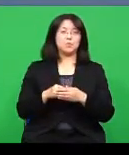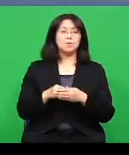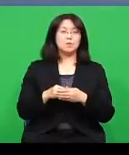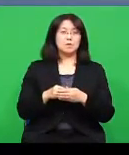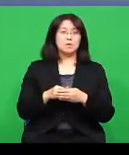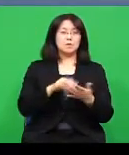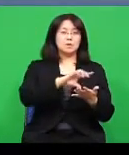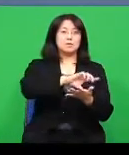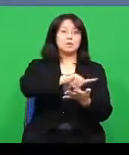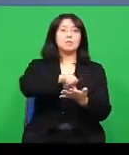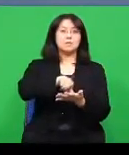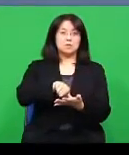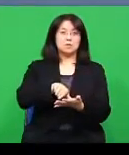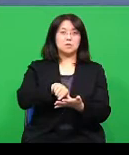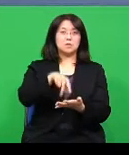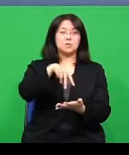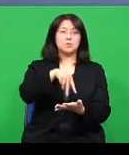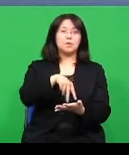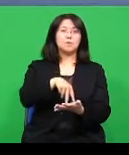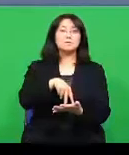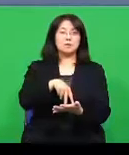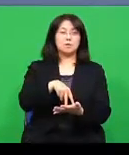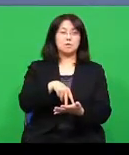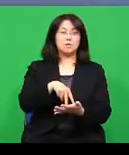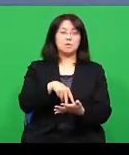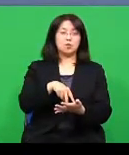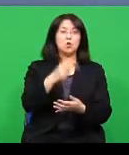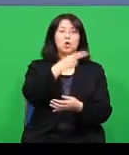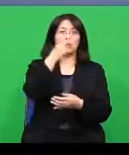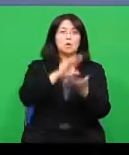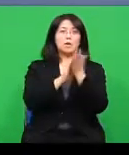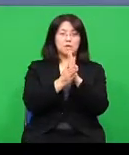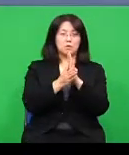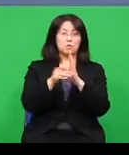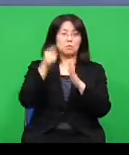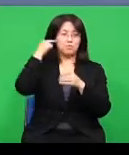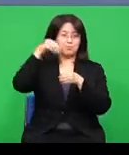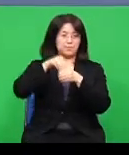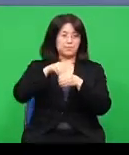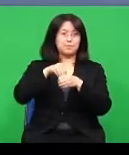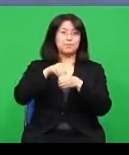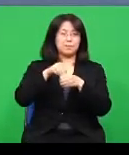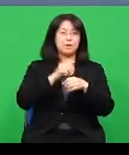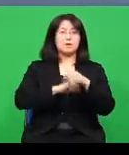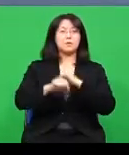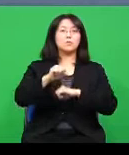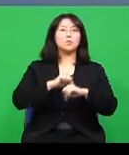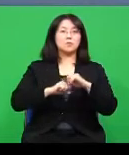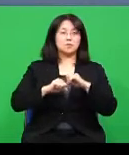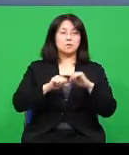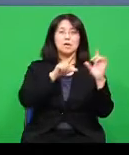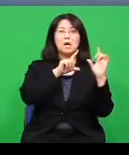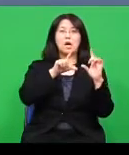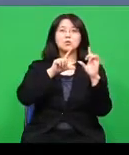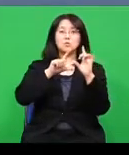でありましたが、やっぱり地方の立場、富山県ということをいつも念頭に置いてお